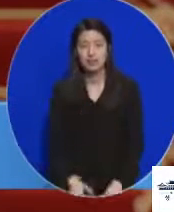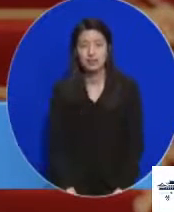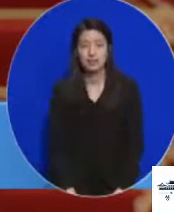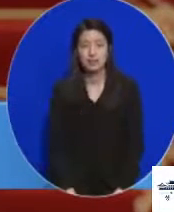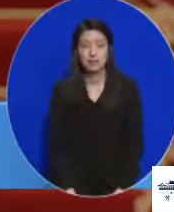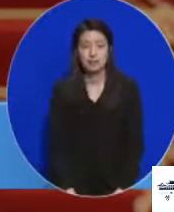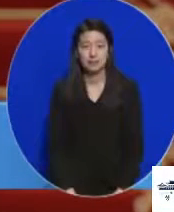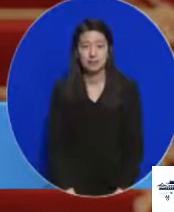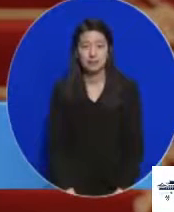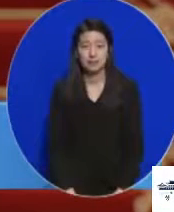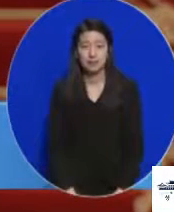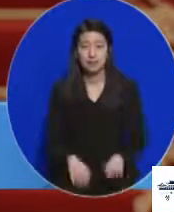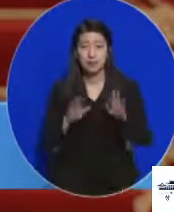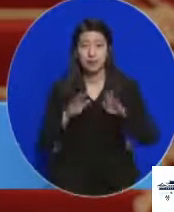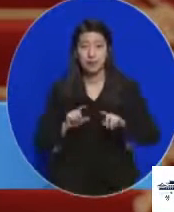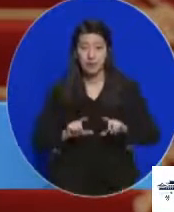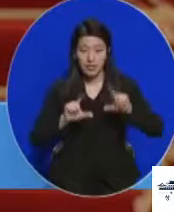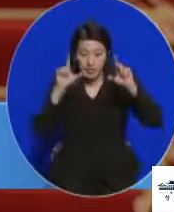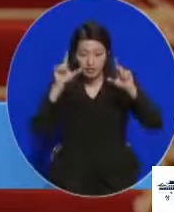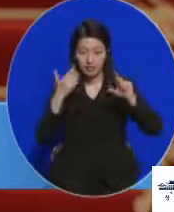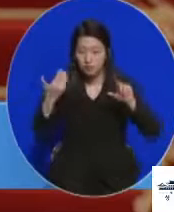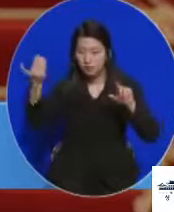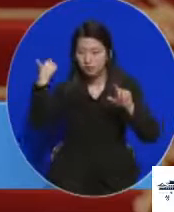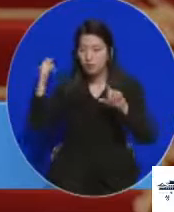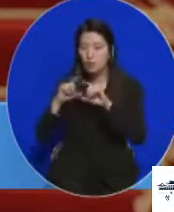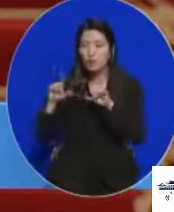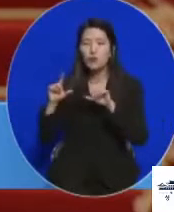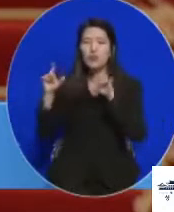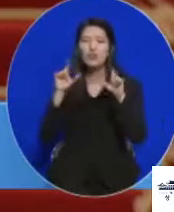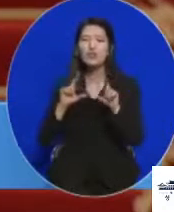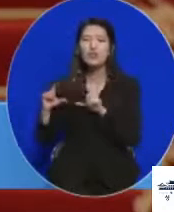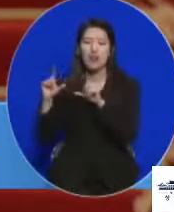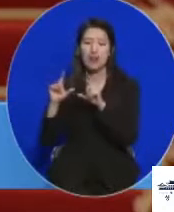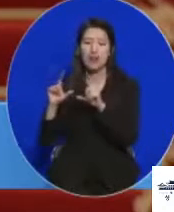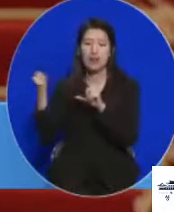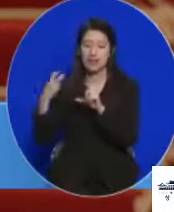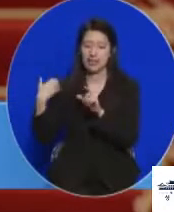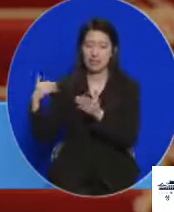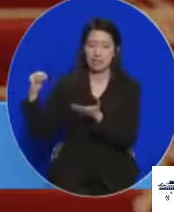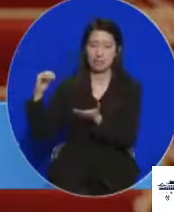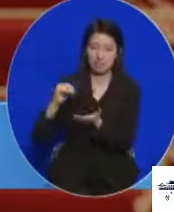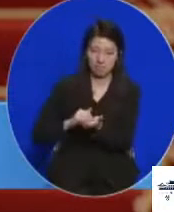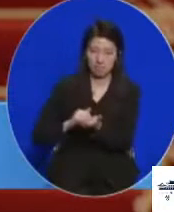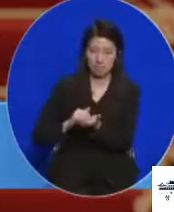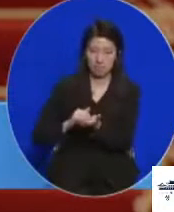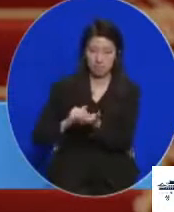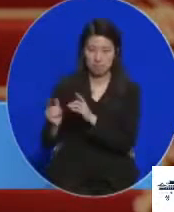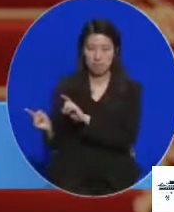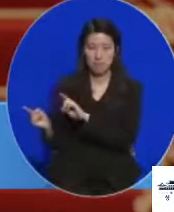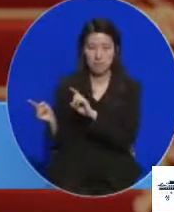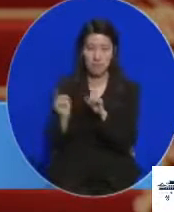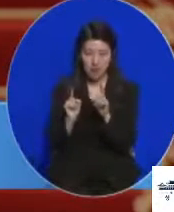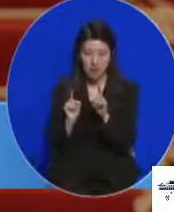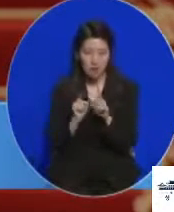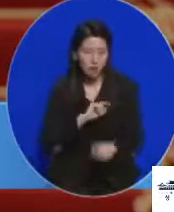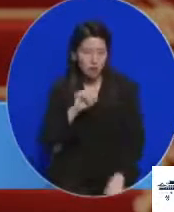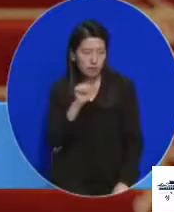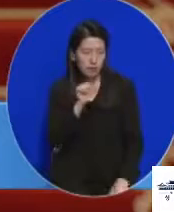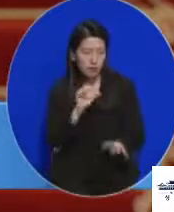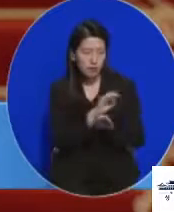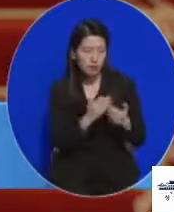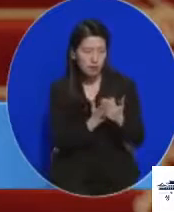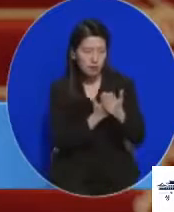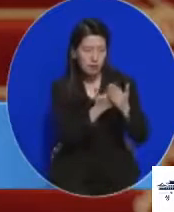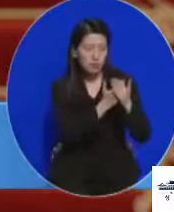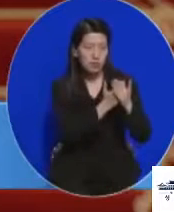올해 우리는 온전히 일상을 회복하고 빠르고 강한 경제 회복으로 새로운 시대의 선도 국가로